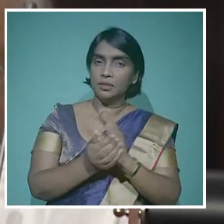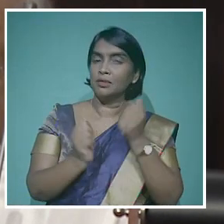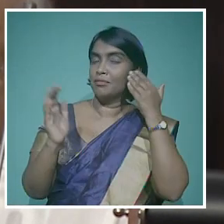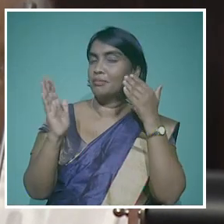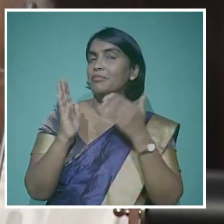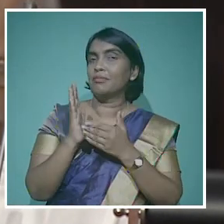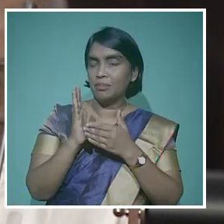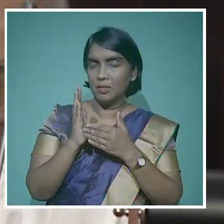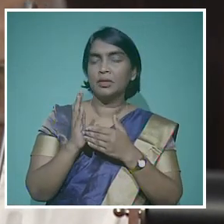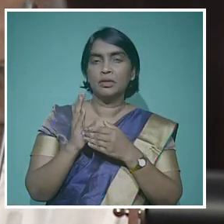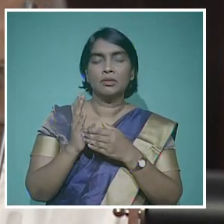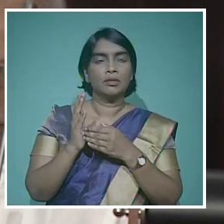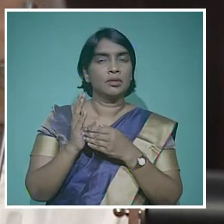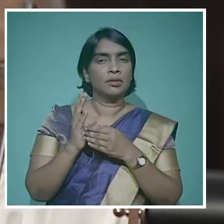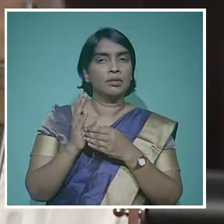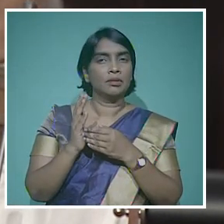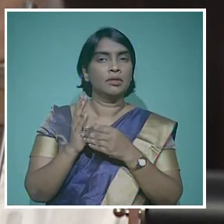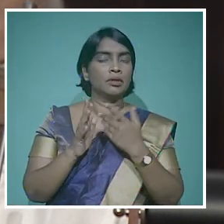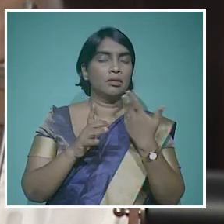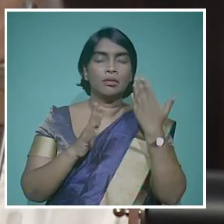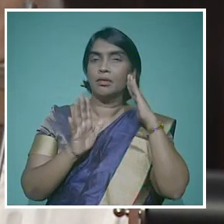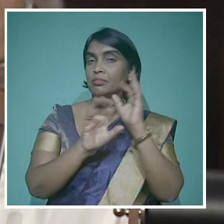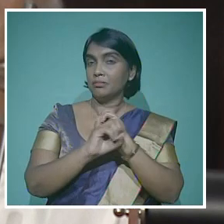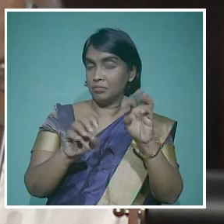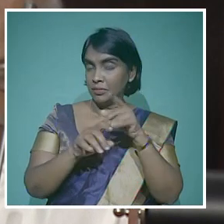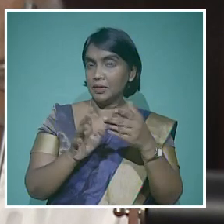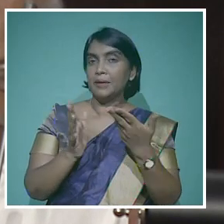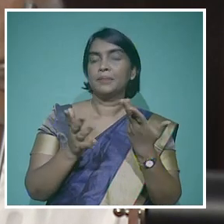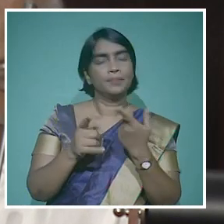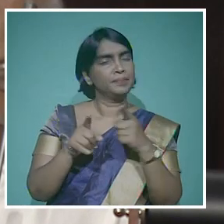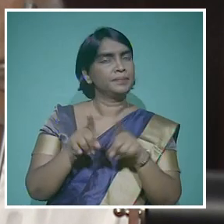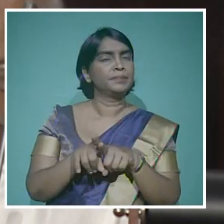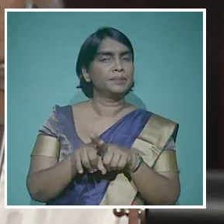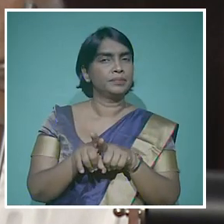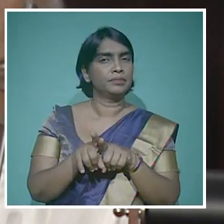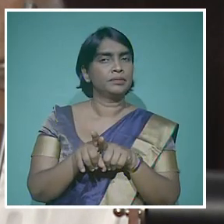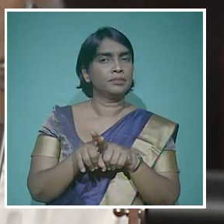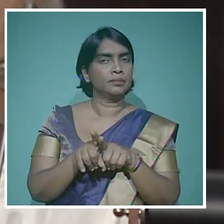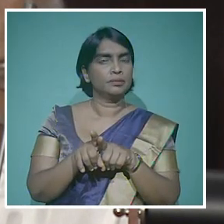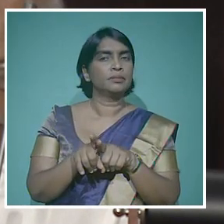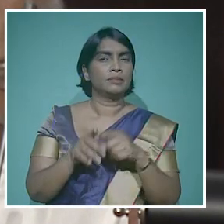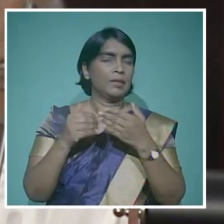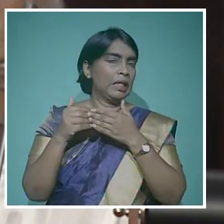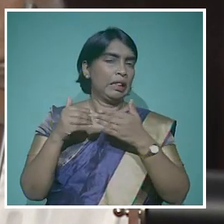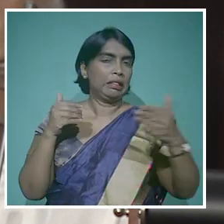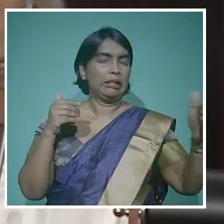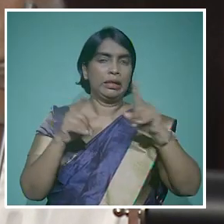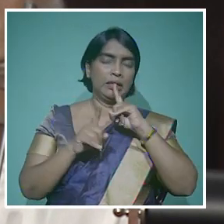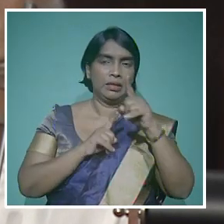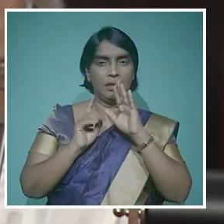පිළිබඳ මාර්ගගත විද්‍යුත් පද්ධතියක් ඒ මං හිතන්නේ දීර්ඝ වශයෙන් කියවන්ට